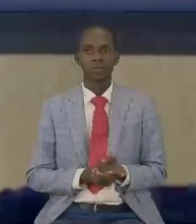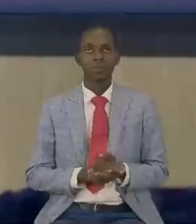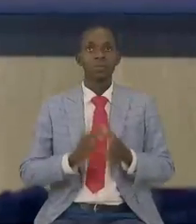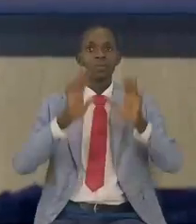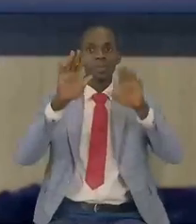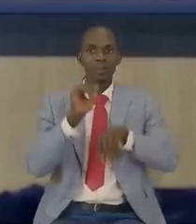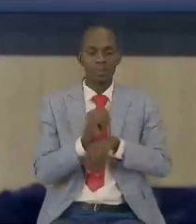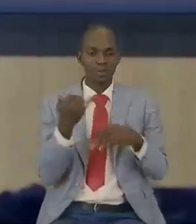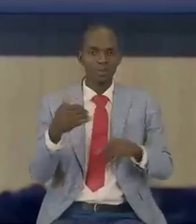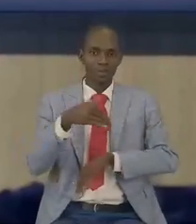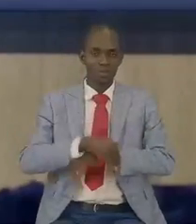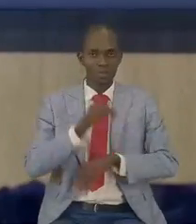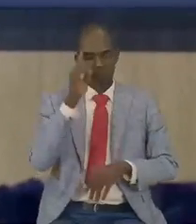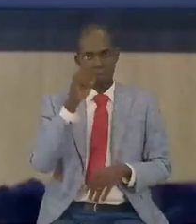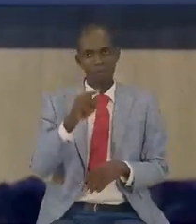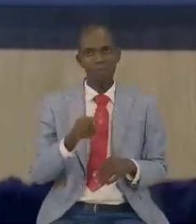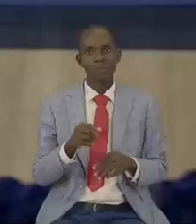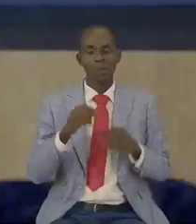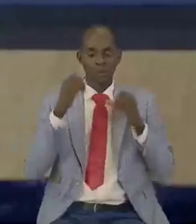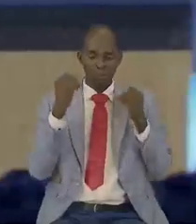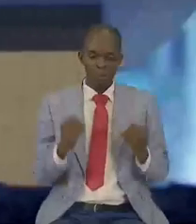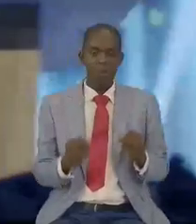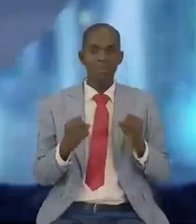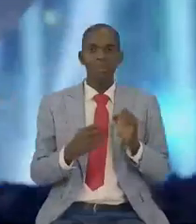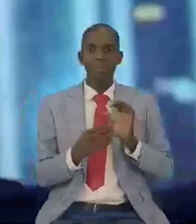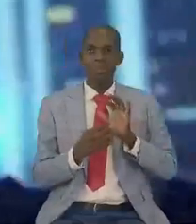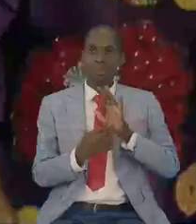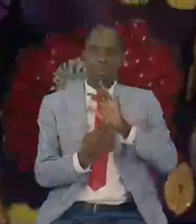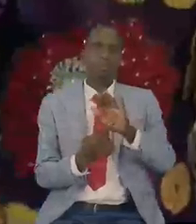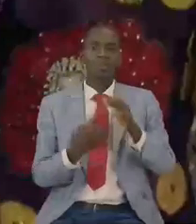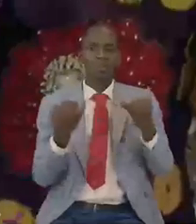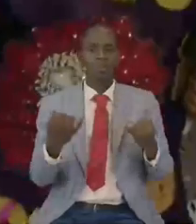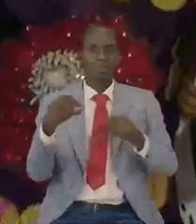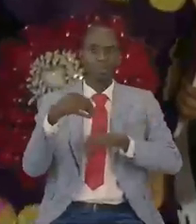Miracle ce soir. La manifestation de la puissance ce soir.